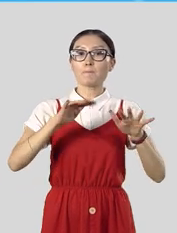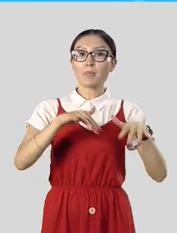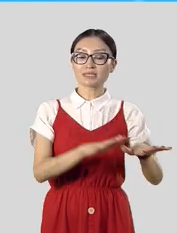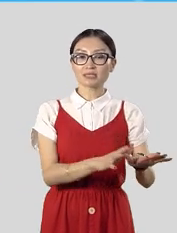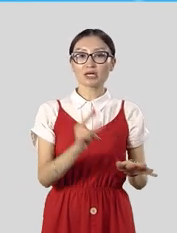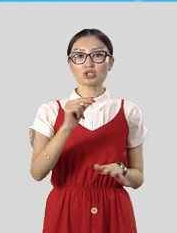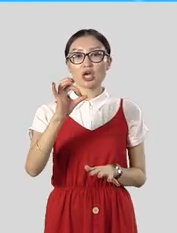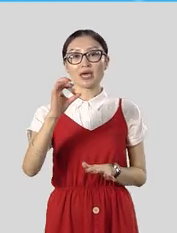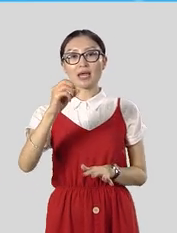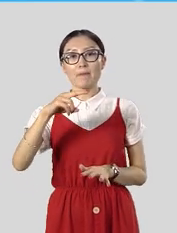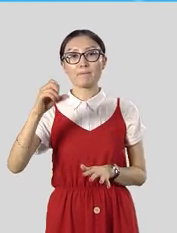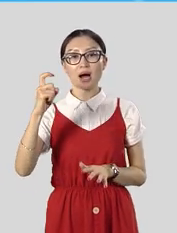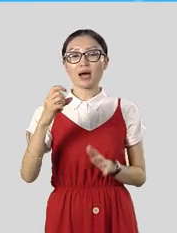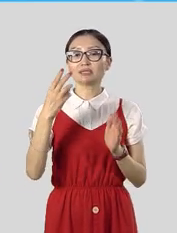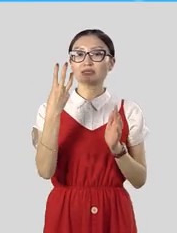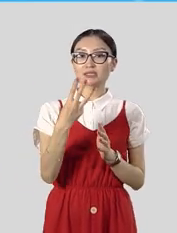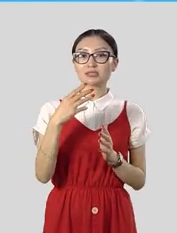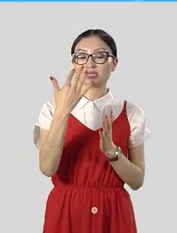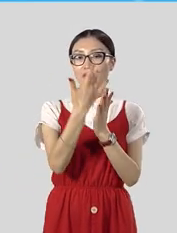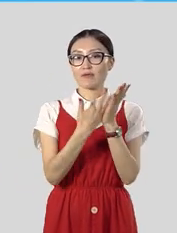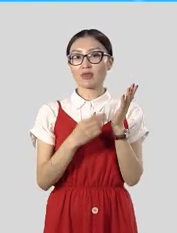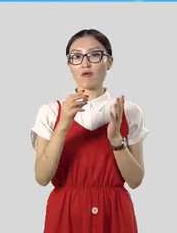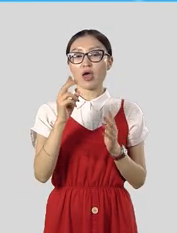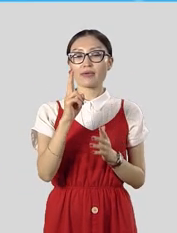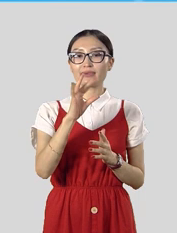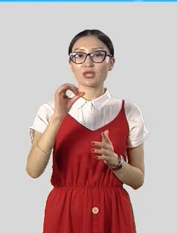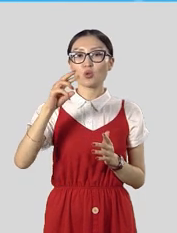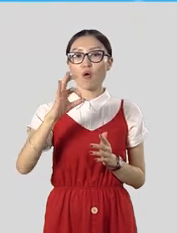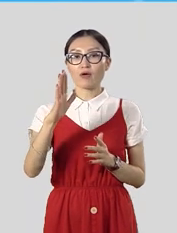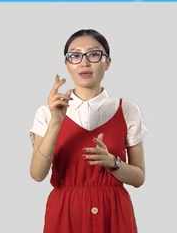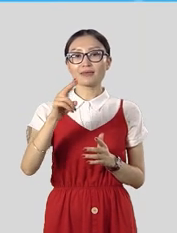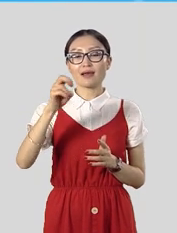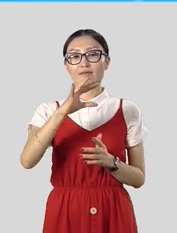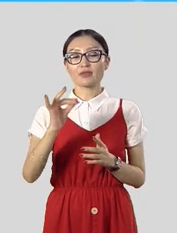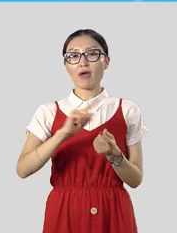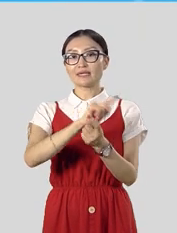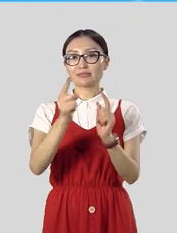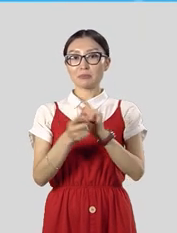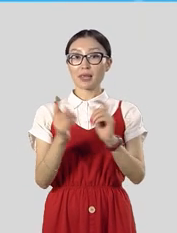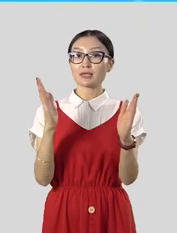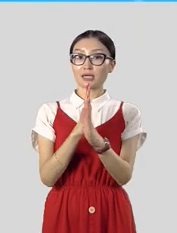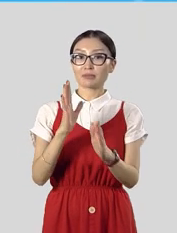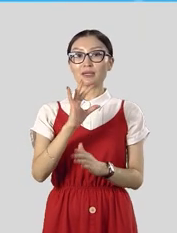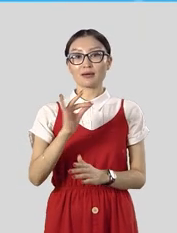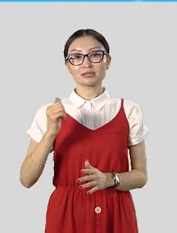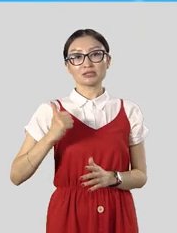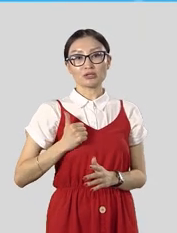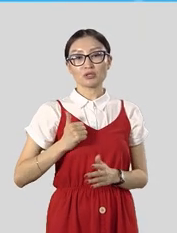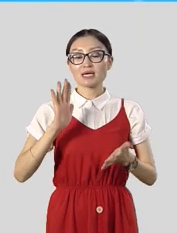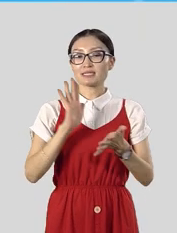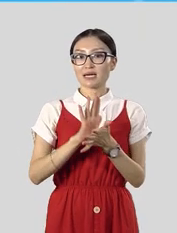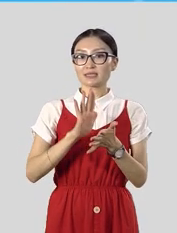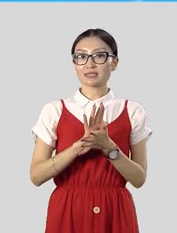черепах, 30 видов китов и дельфинов. Изменение климата, к сожалению,